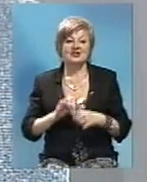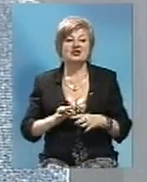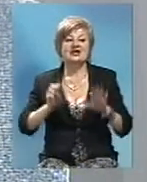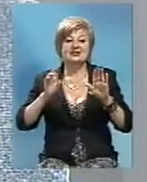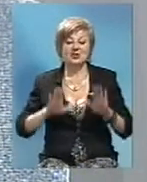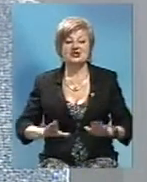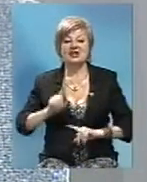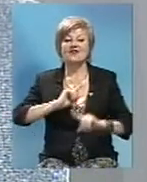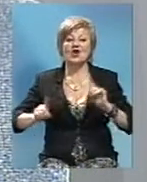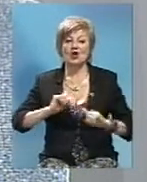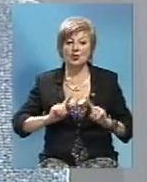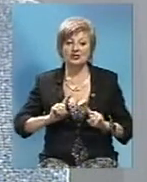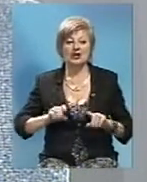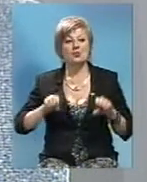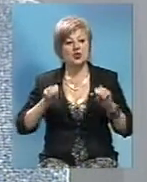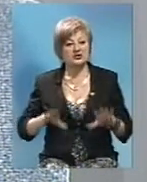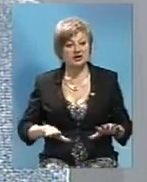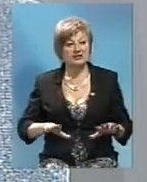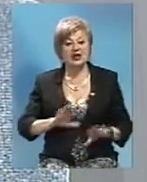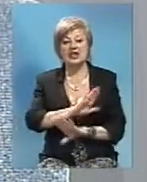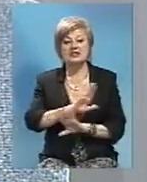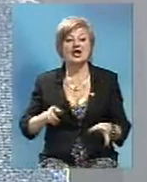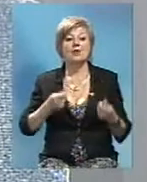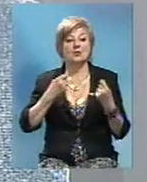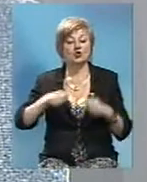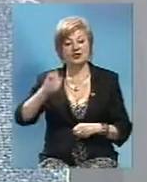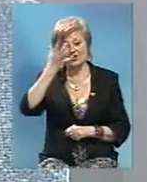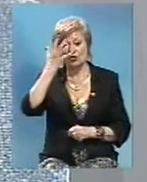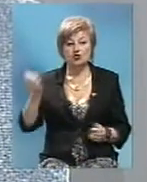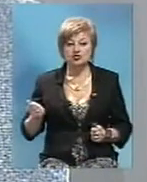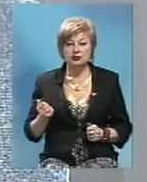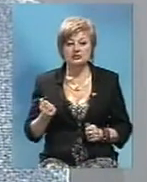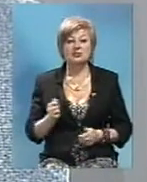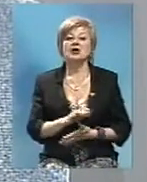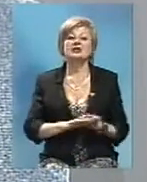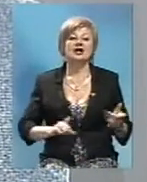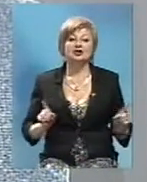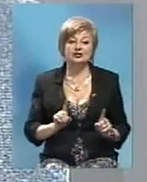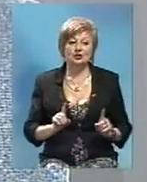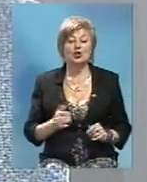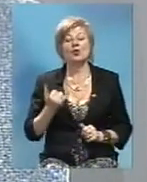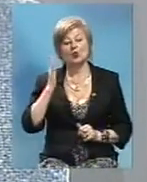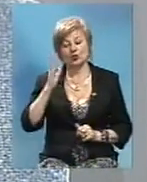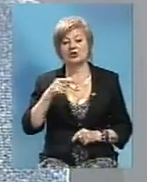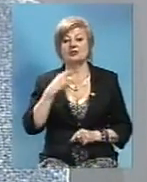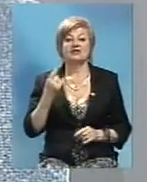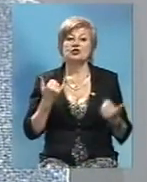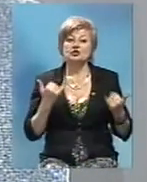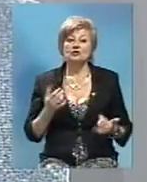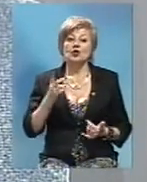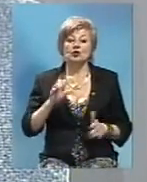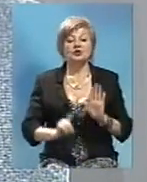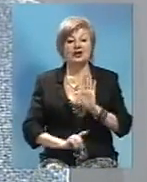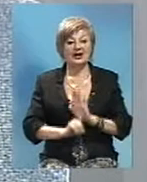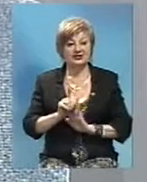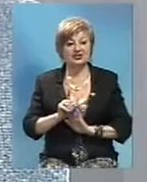місцевої ради і постановили не продавати вночі. Що далі? Про це сьогодні у темі дня, але для початку,